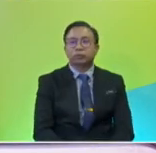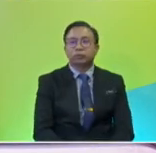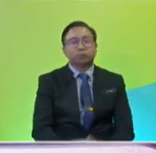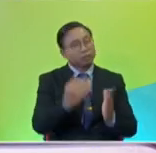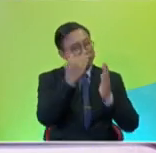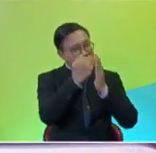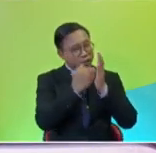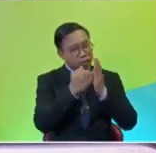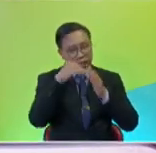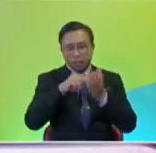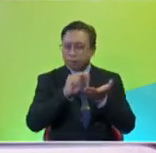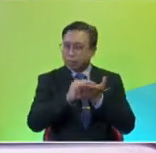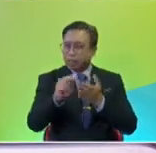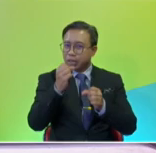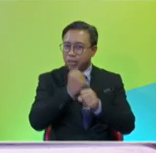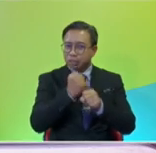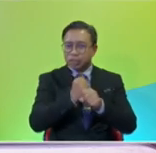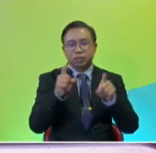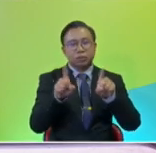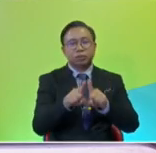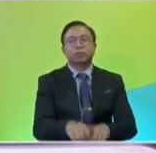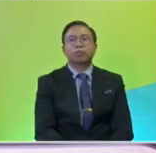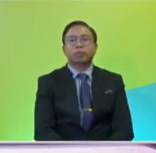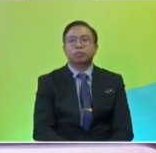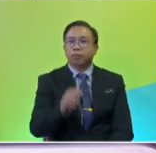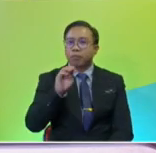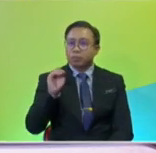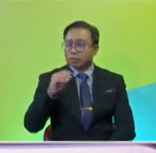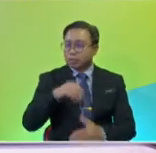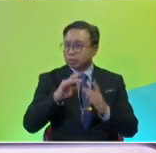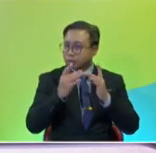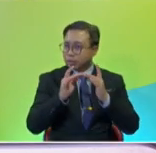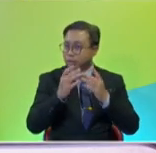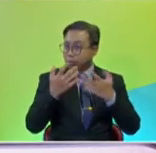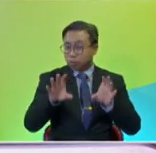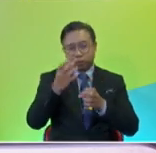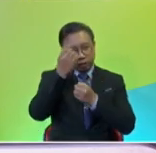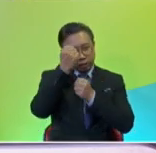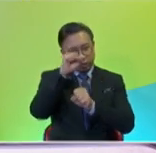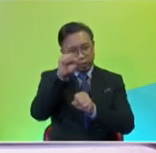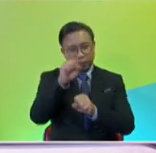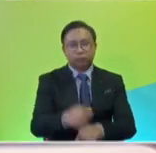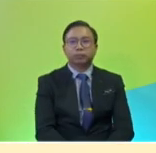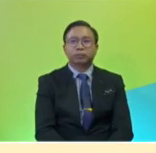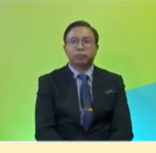disenaraikan dalam nilai kerjasama. Okey. Jadi murid-murid di dalam talian, adakah kamu sudah bersedia?